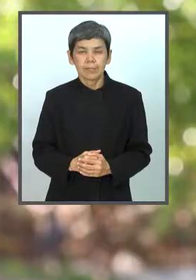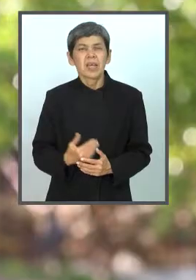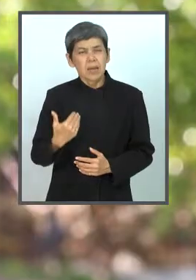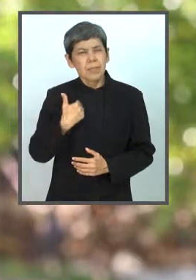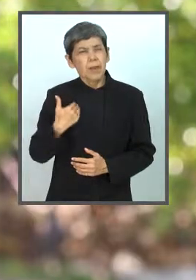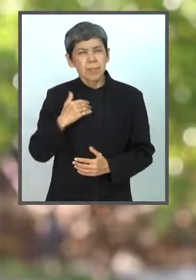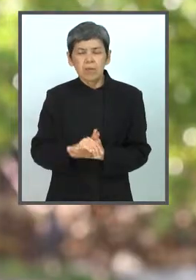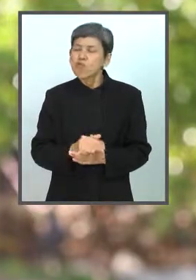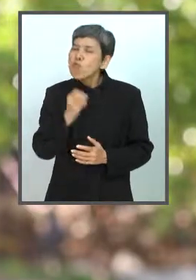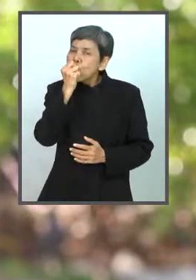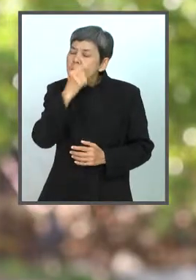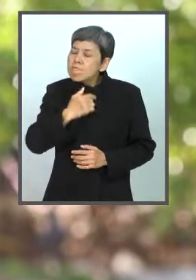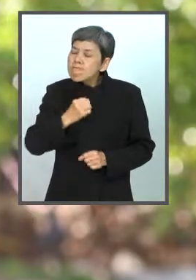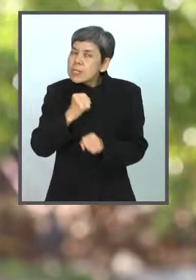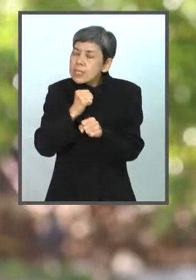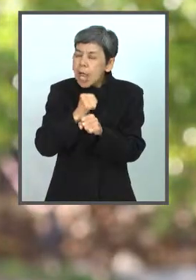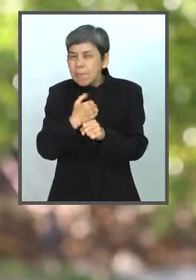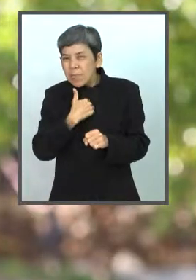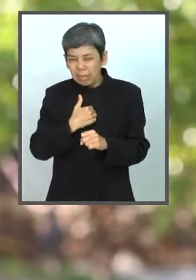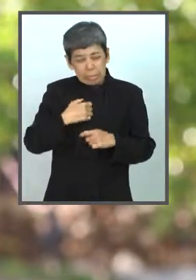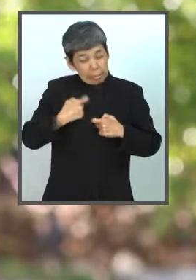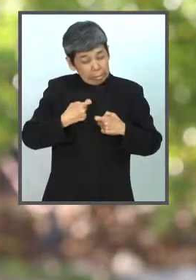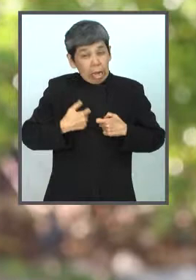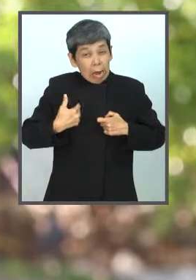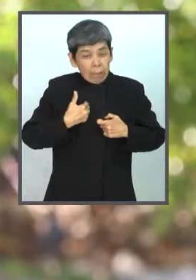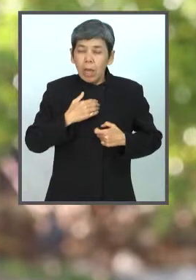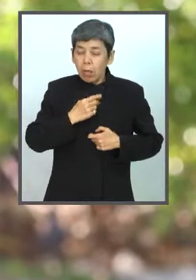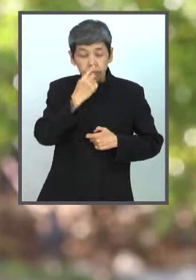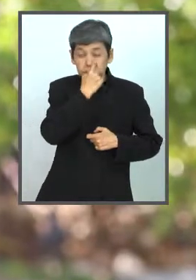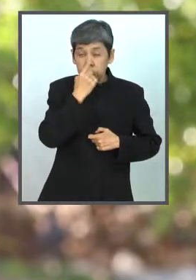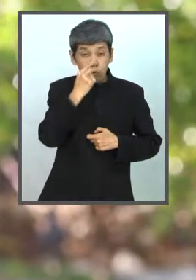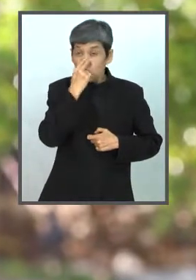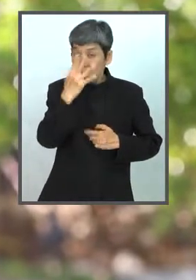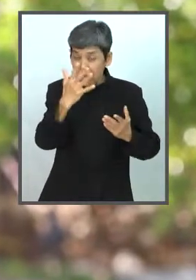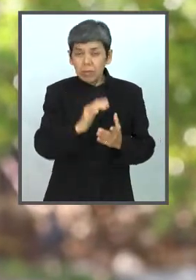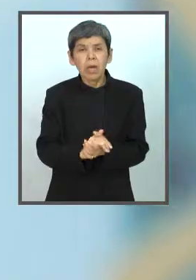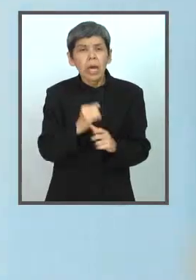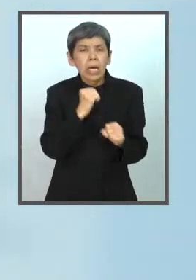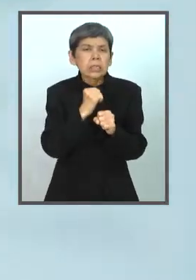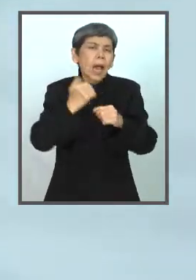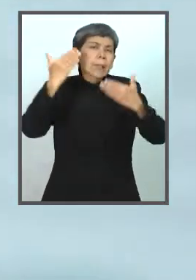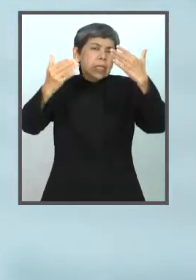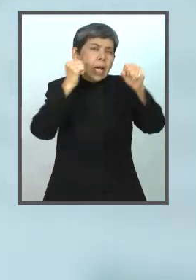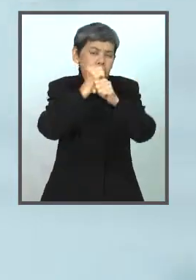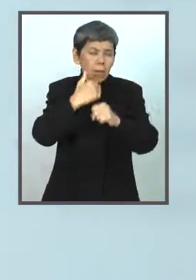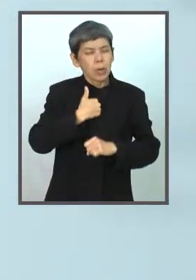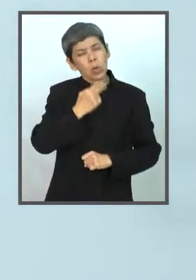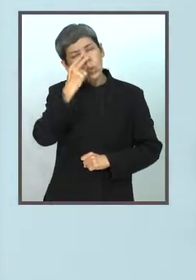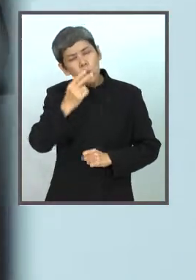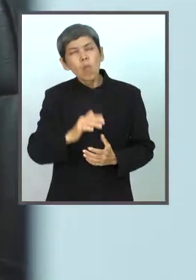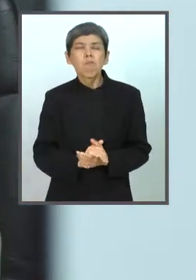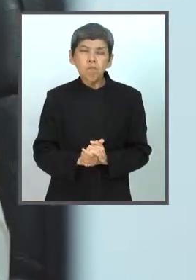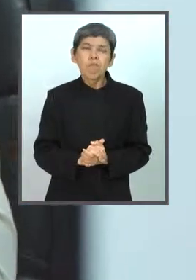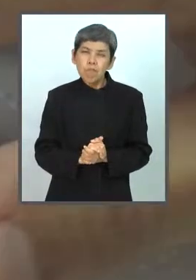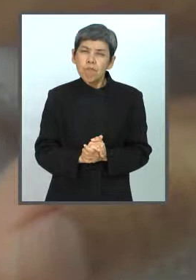บางทีก็จะเป็นความท้าทายมากกว่าเนาะบางทีก็เกิดความยากด้วยการที่เรามองไม่เห็นเนี่ยการทำกิจกรรมบางอย่างมันก็ดูเหมือน